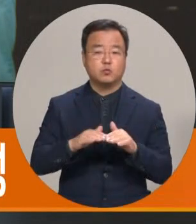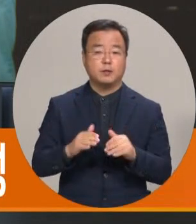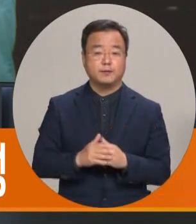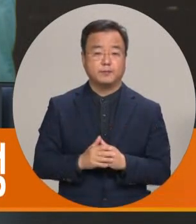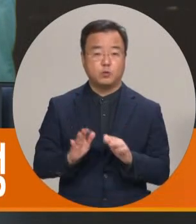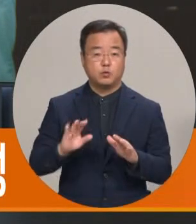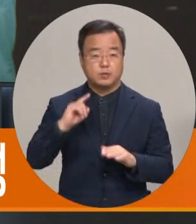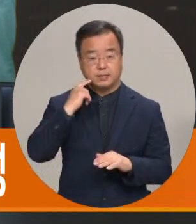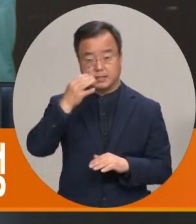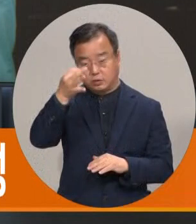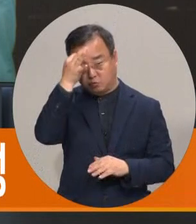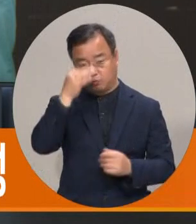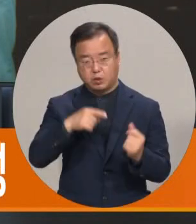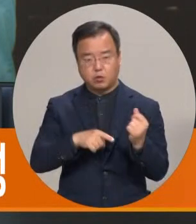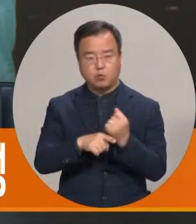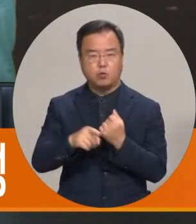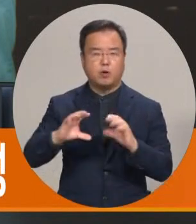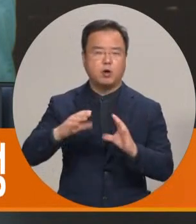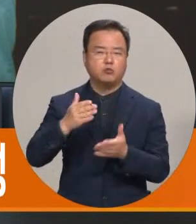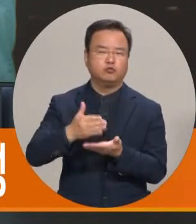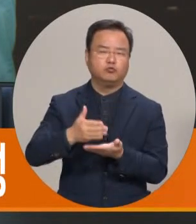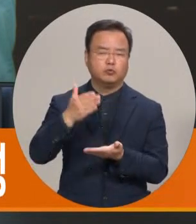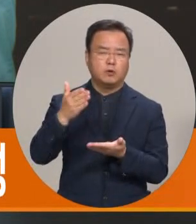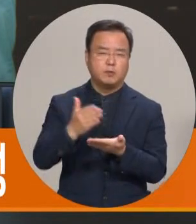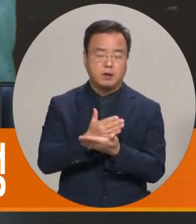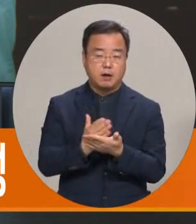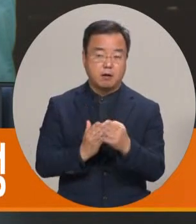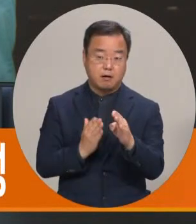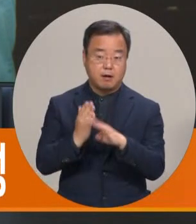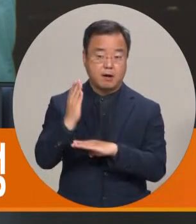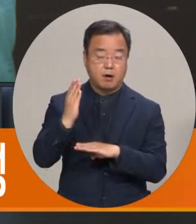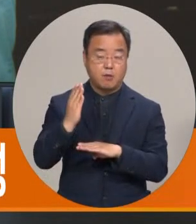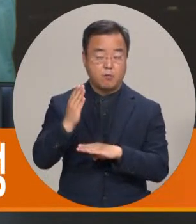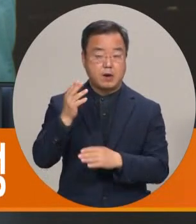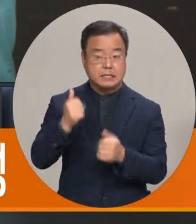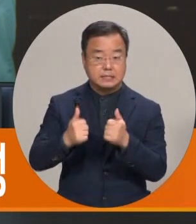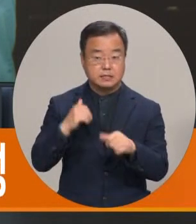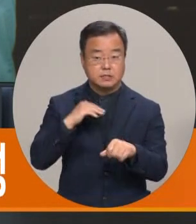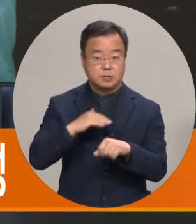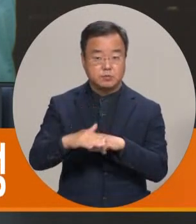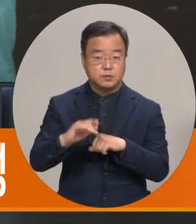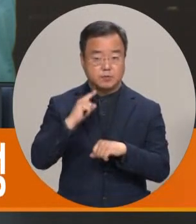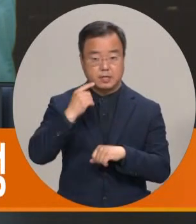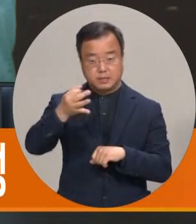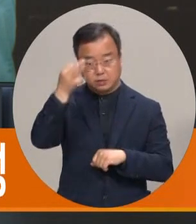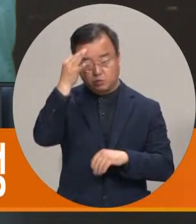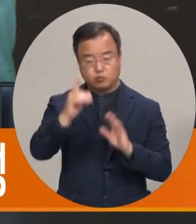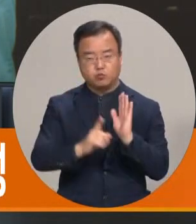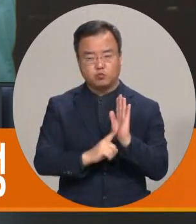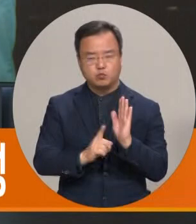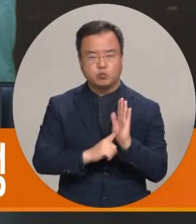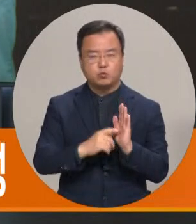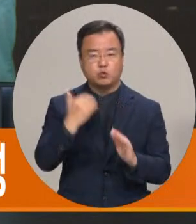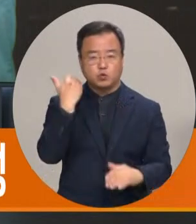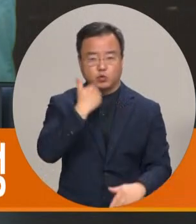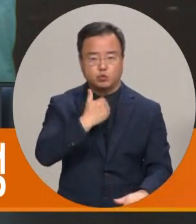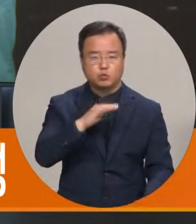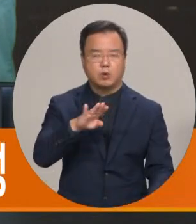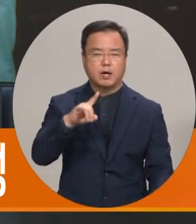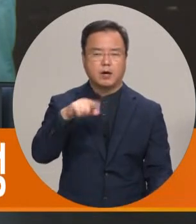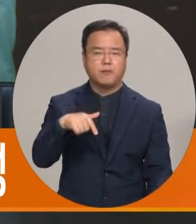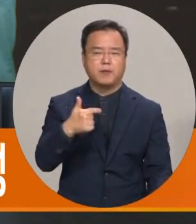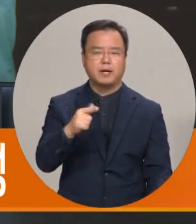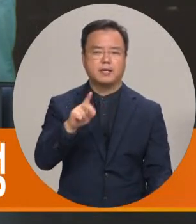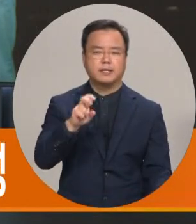예술과 과학, 또 국경을 넘나드는 실험적인 작품으로 예술계의 돌풍을 일으킨 작가죠. 백남준